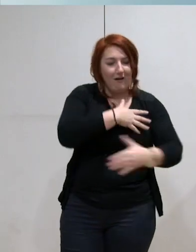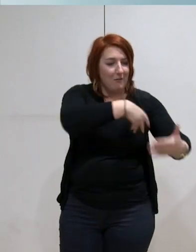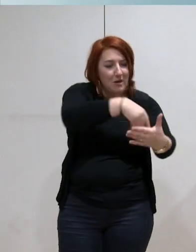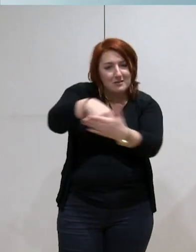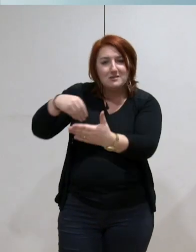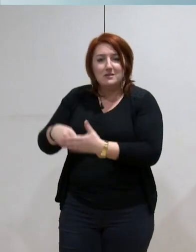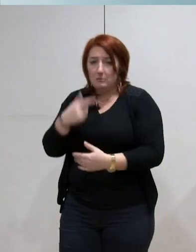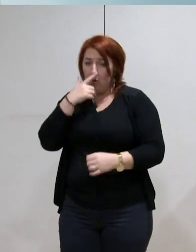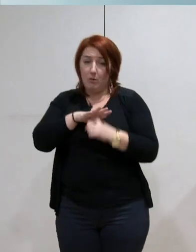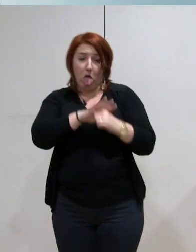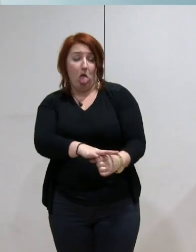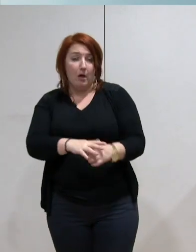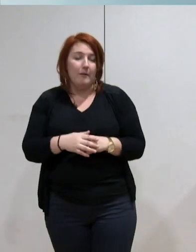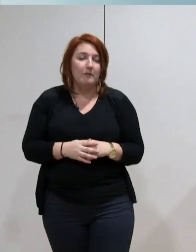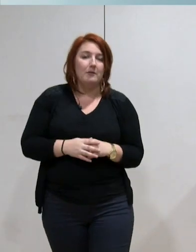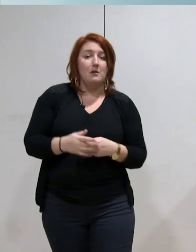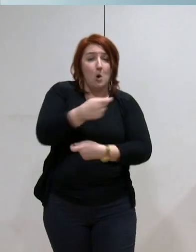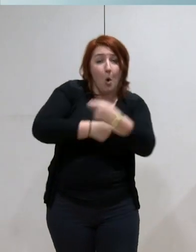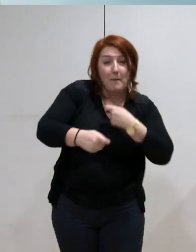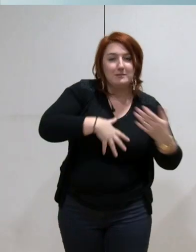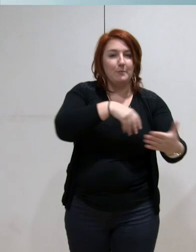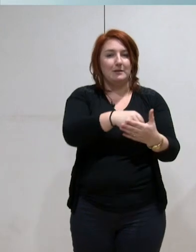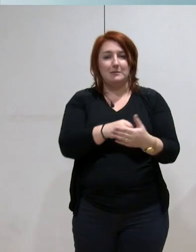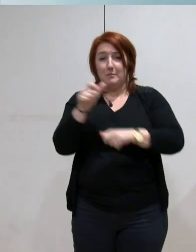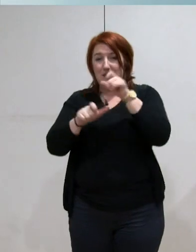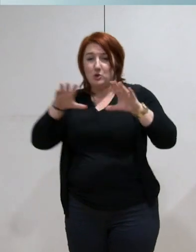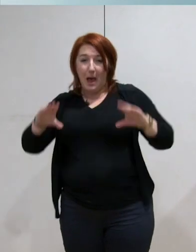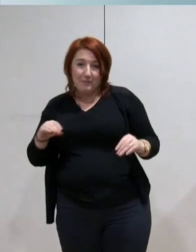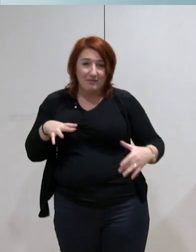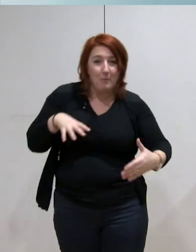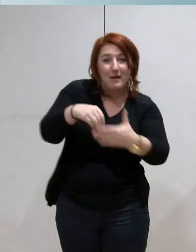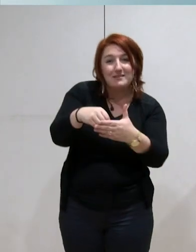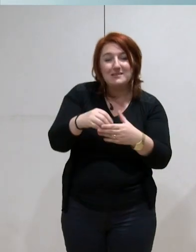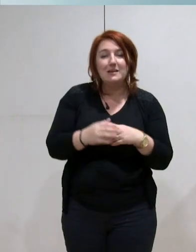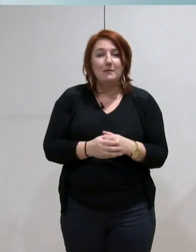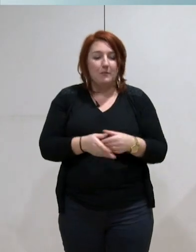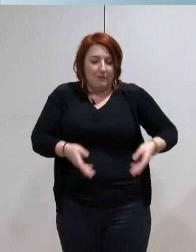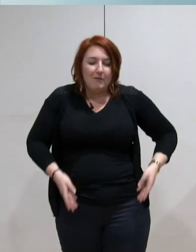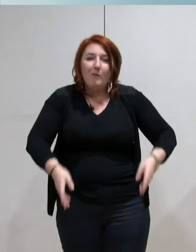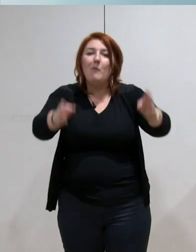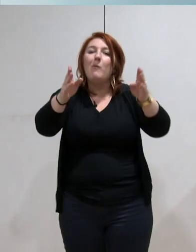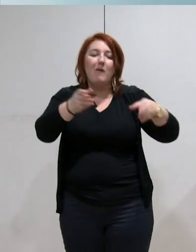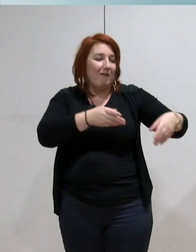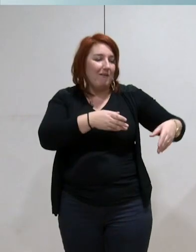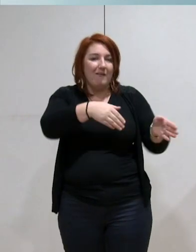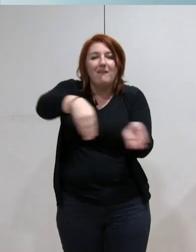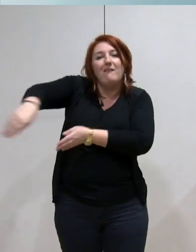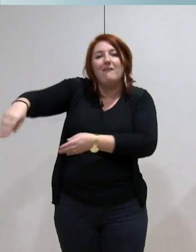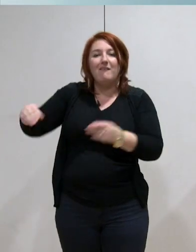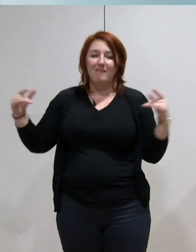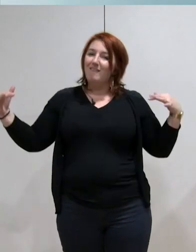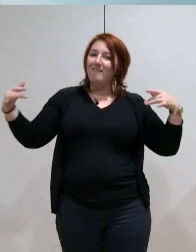étaient présentees les commerçants les habitants qui étaient aussi sur le cours sur les cours le 6 juin